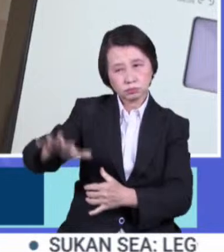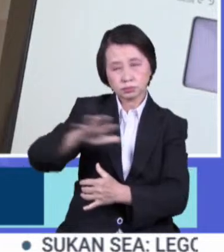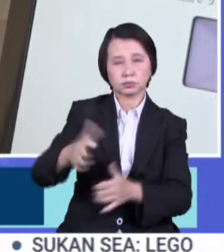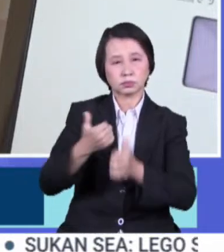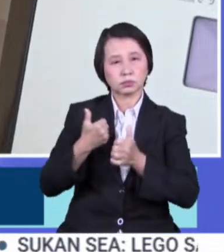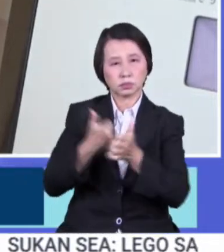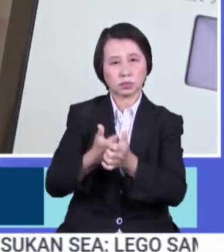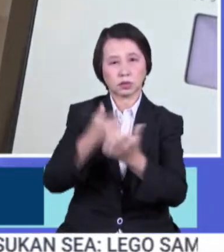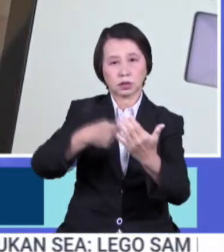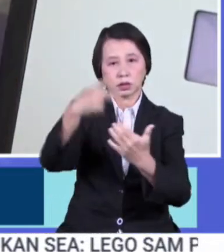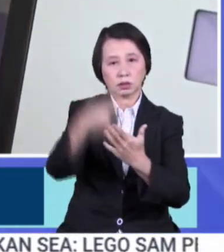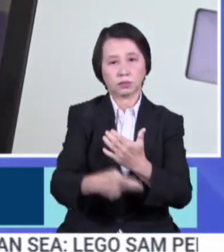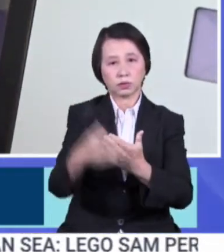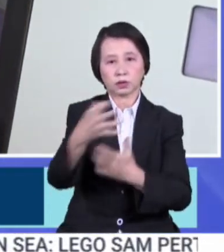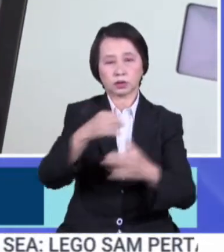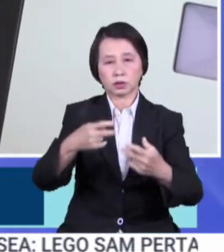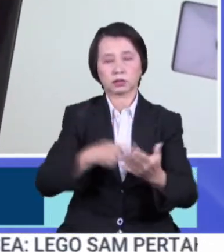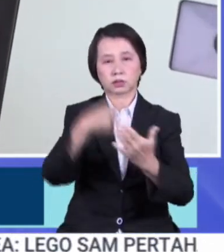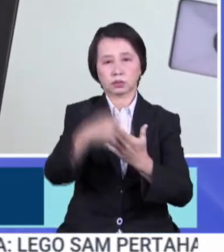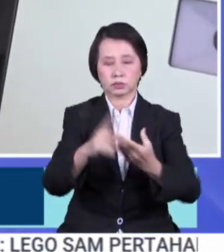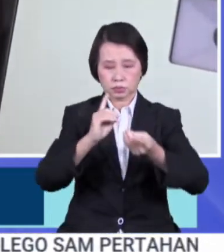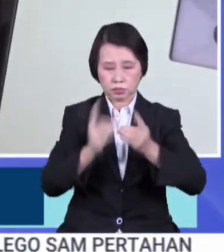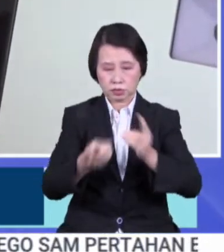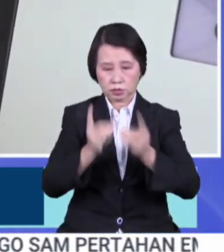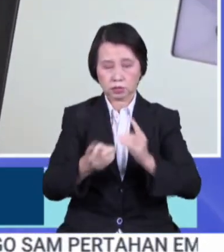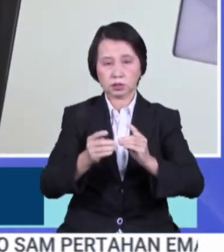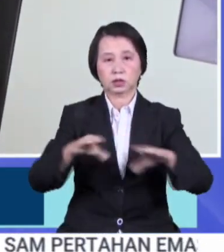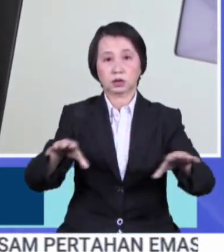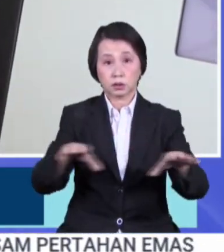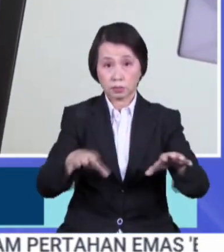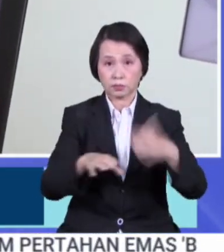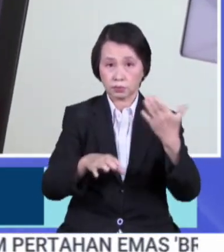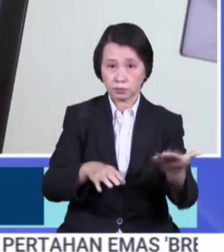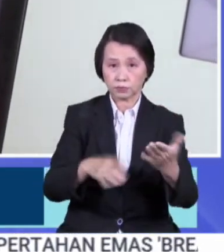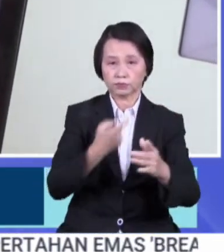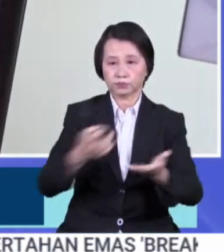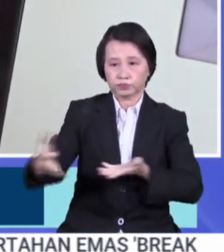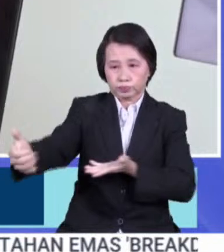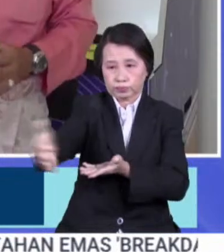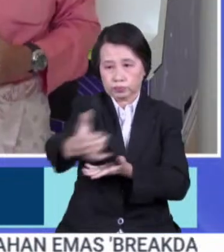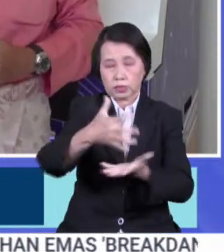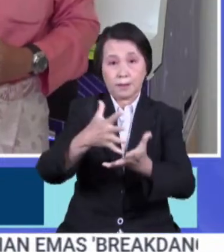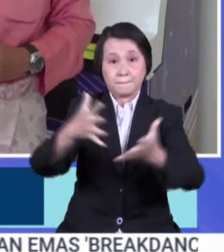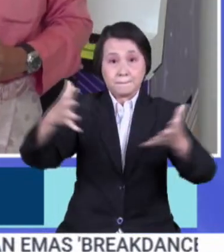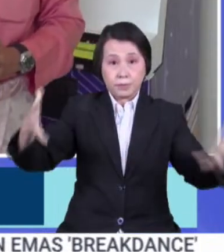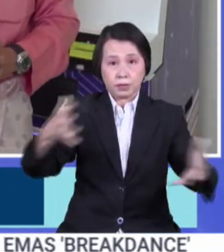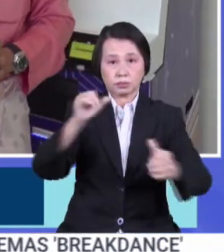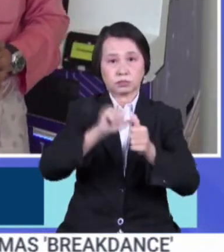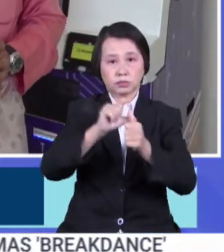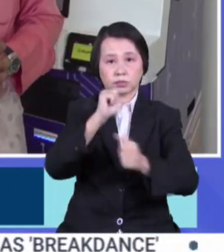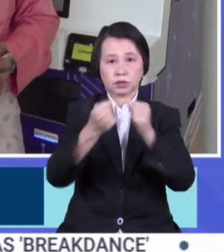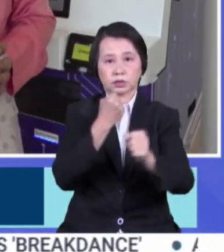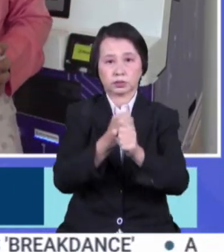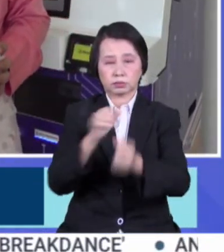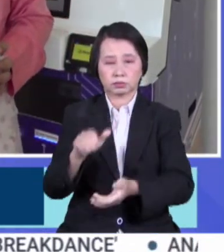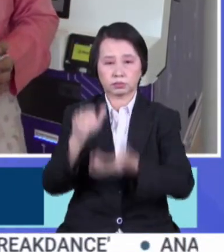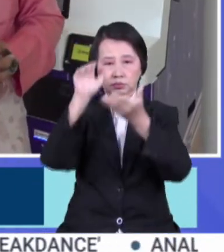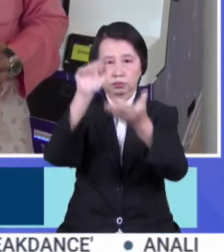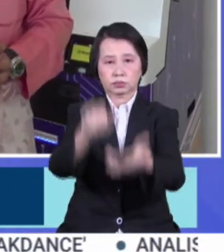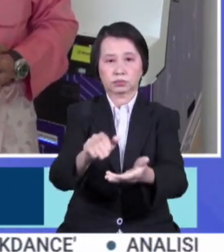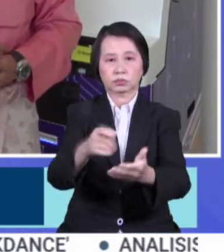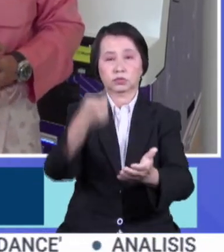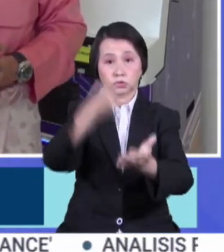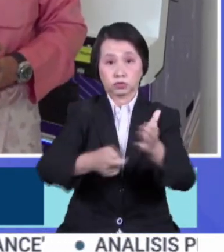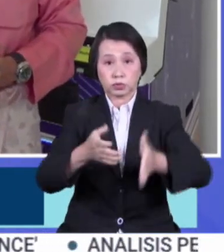berdasarkan program serta inisiatif pendigitalan yang dilancarkan. Hasil kutipan terbesar saban tahun disumbangkan oleh